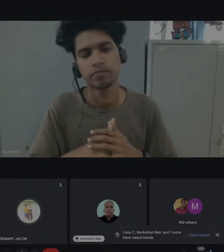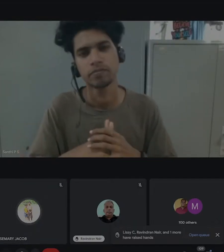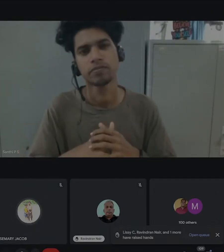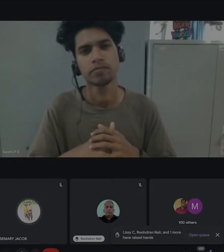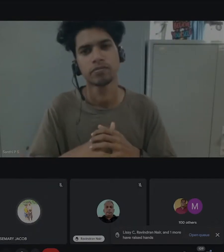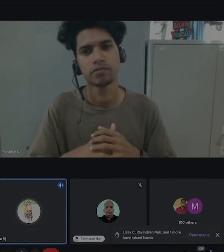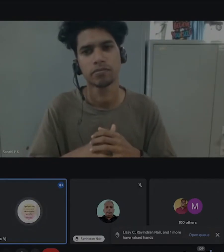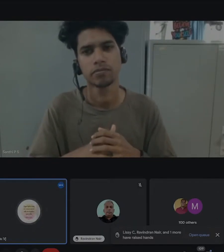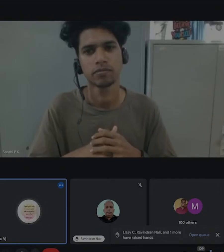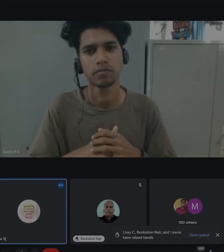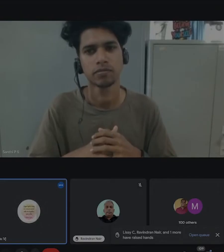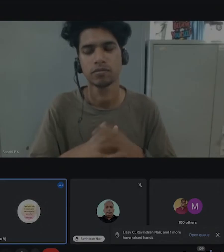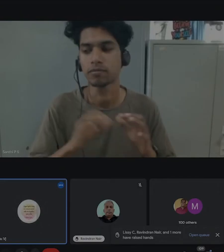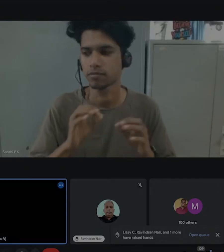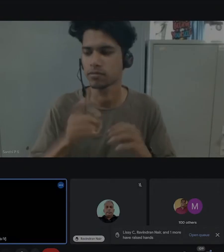ജില്ല ഏതാണ്?